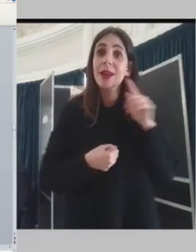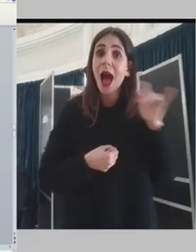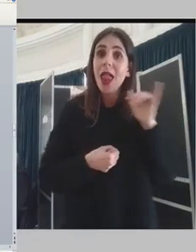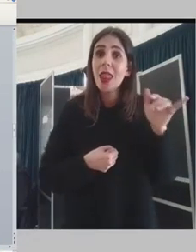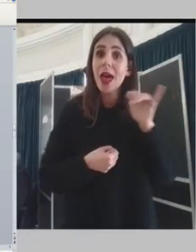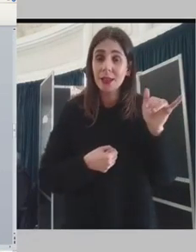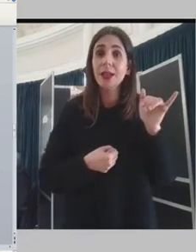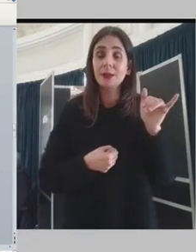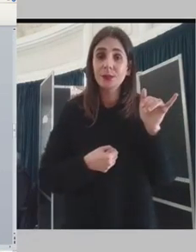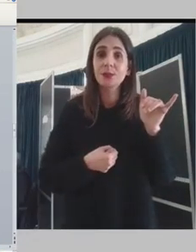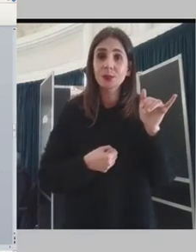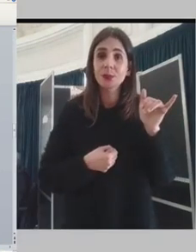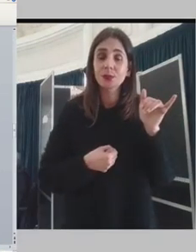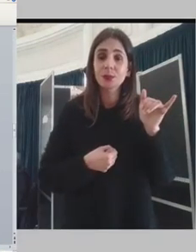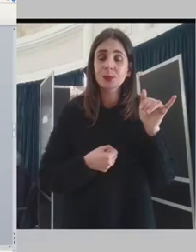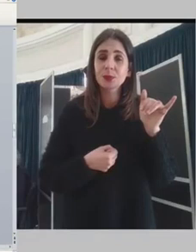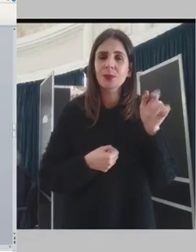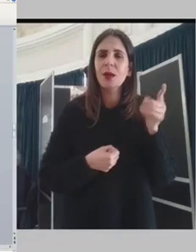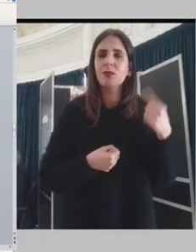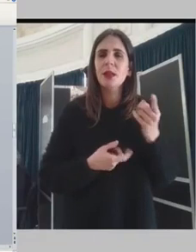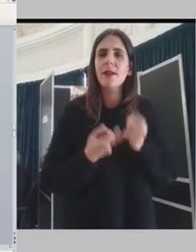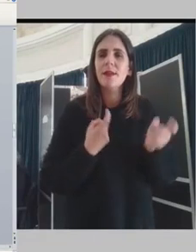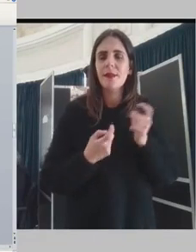allerta da parte del 118 e quindi